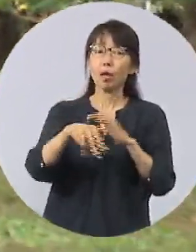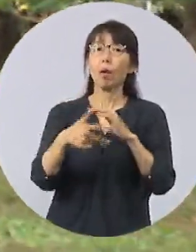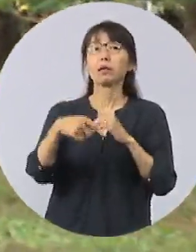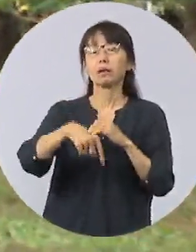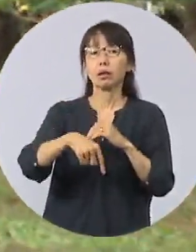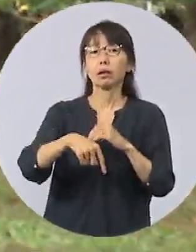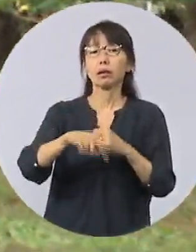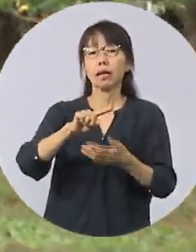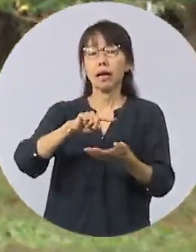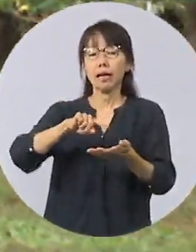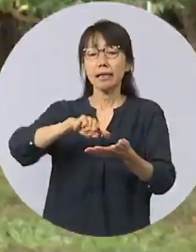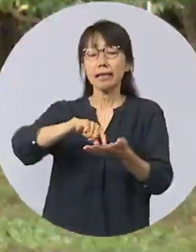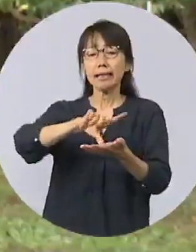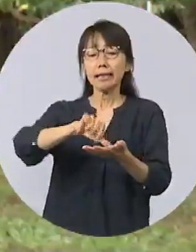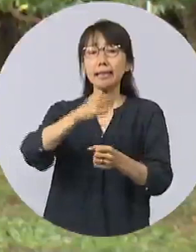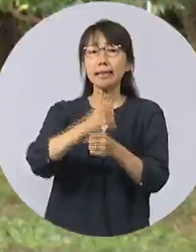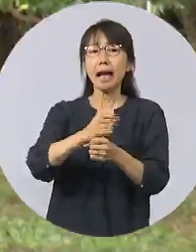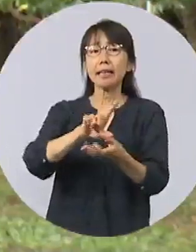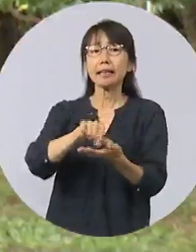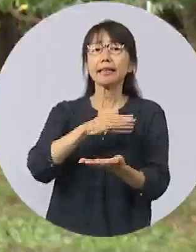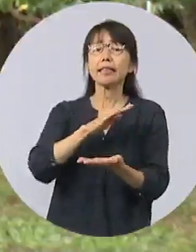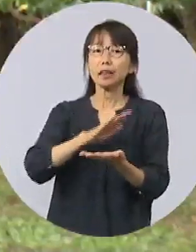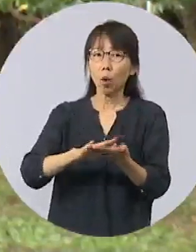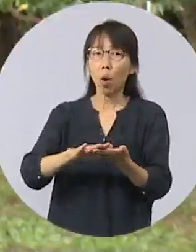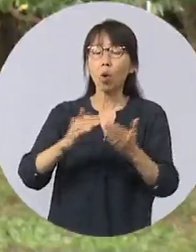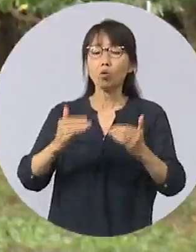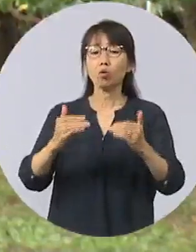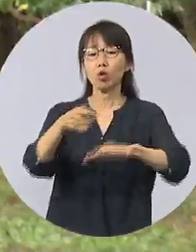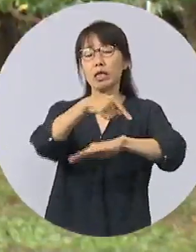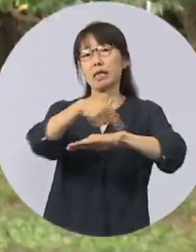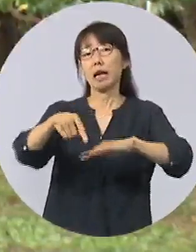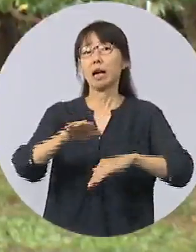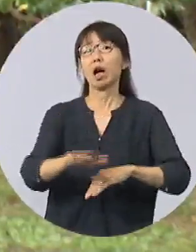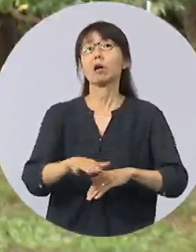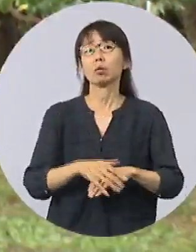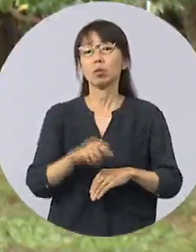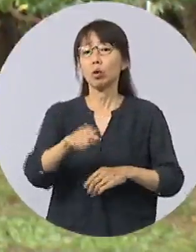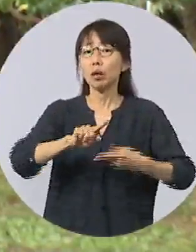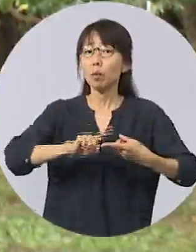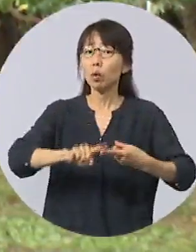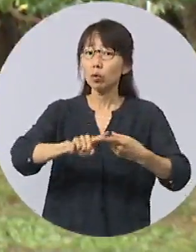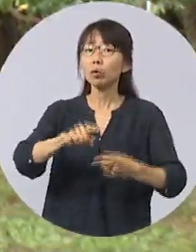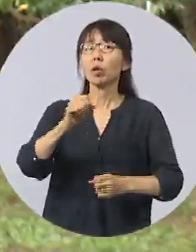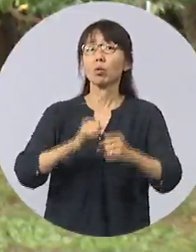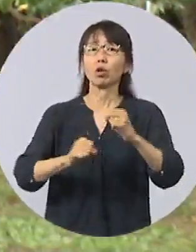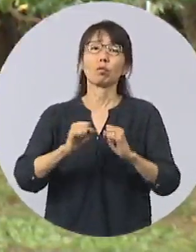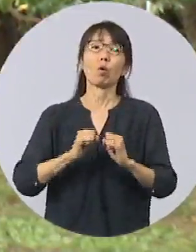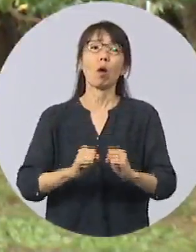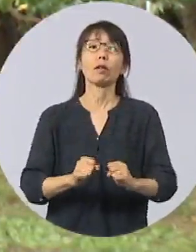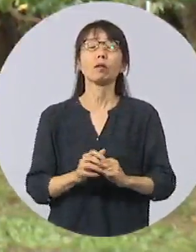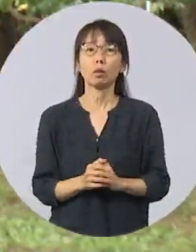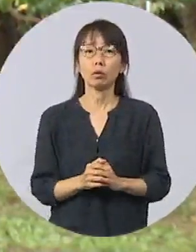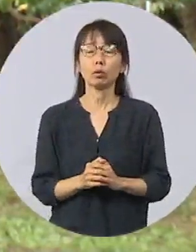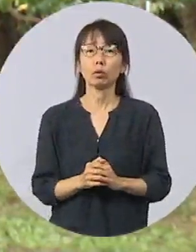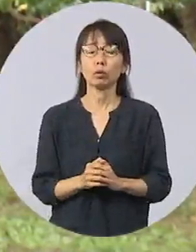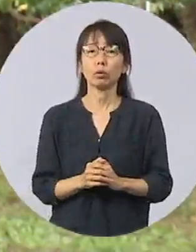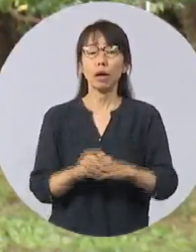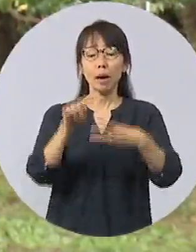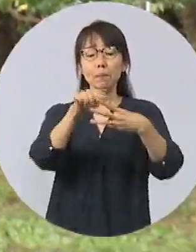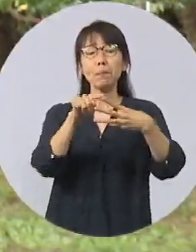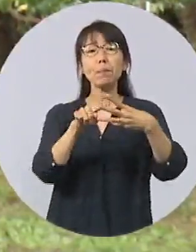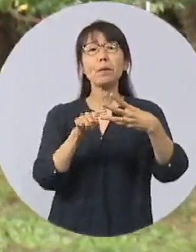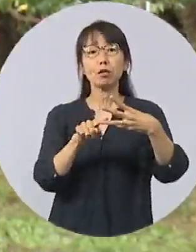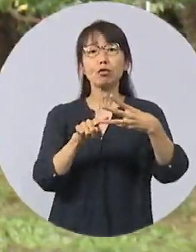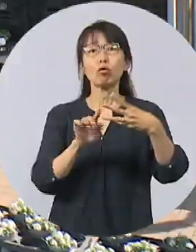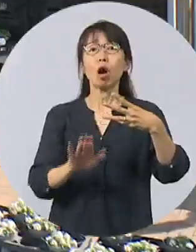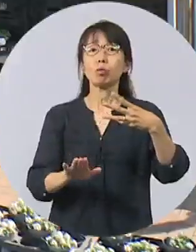計画という計画がありまして、それに基づいていろいろな取り組みを行っています。大きな取り組みとしては3つあるんです